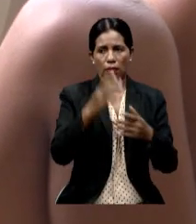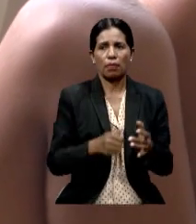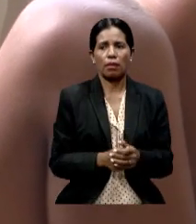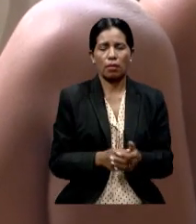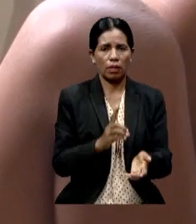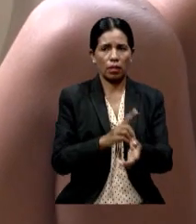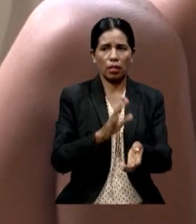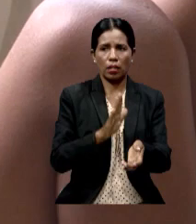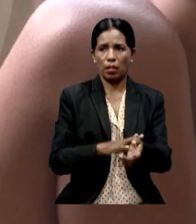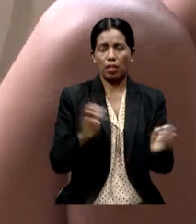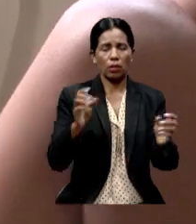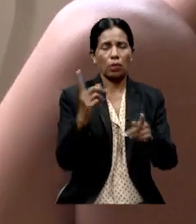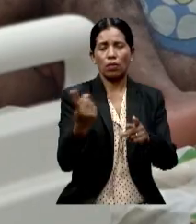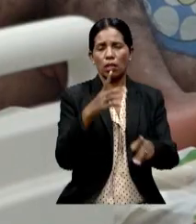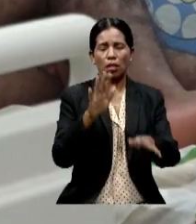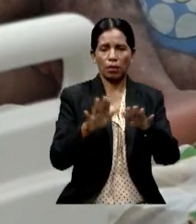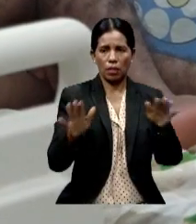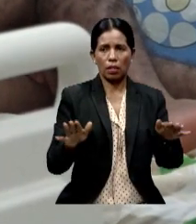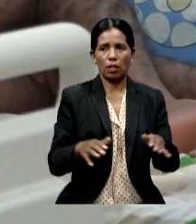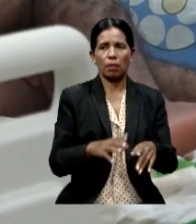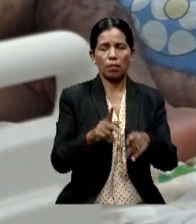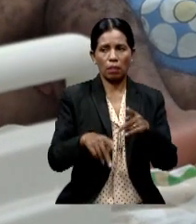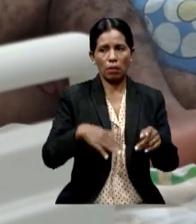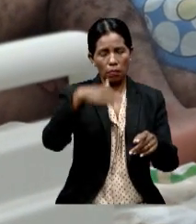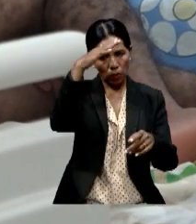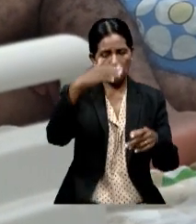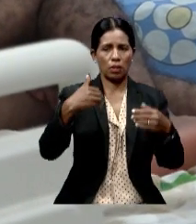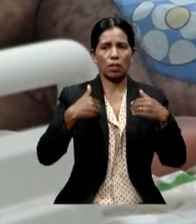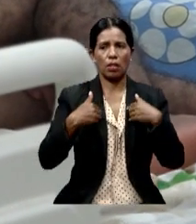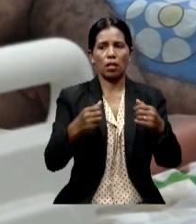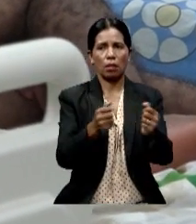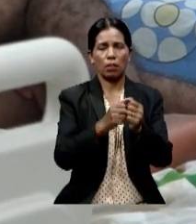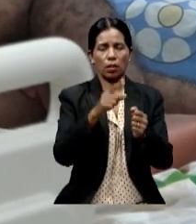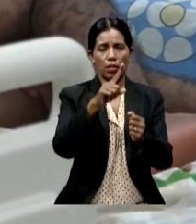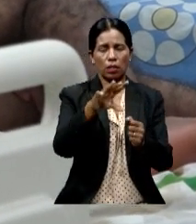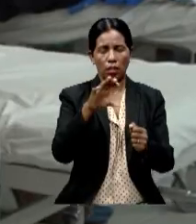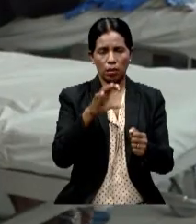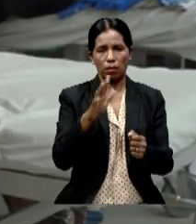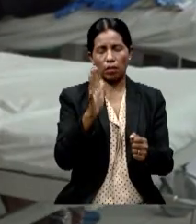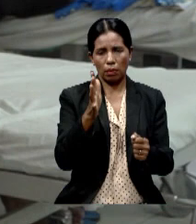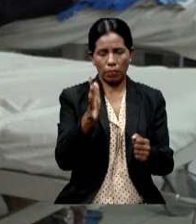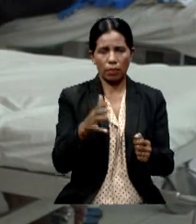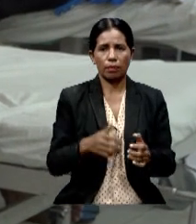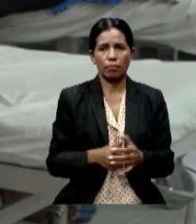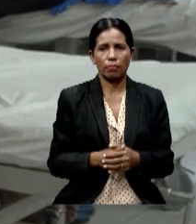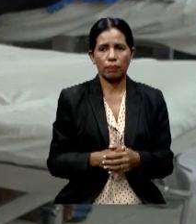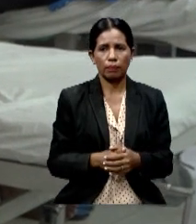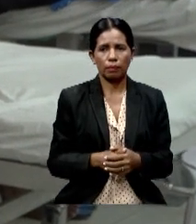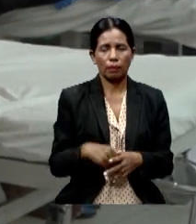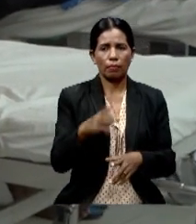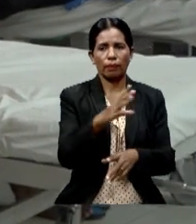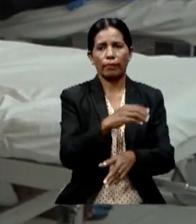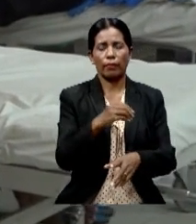laos det balabari kikua, mai be adulto mos ia. Dene ma mutuk 150. Moros ne be ma para regista